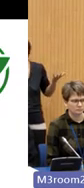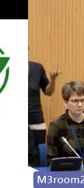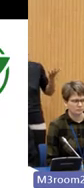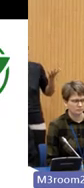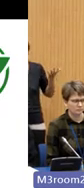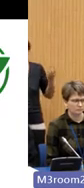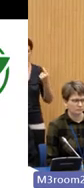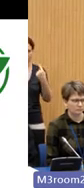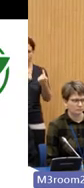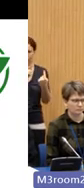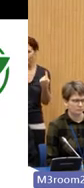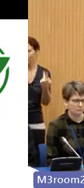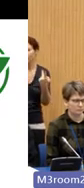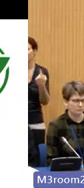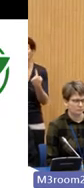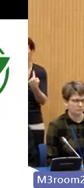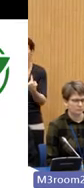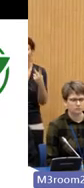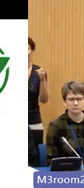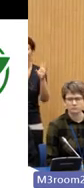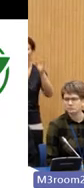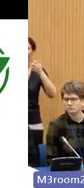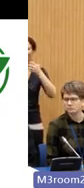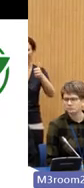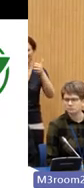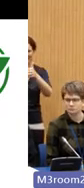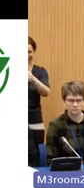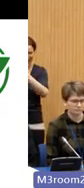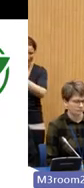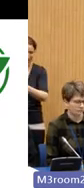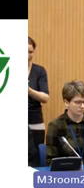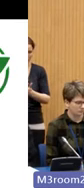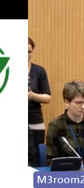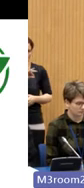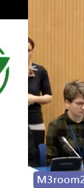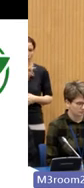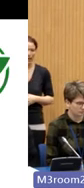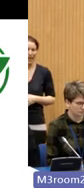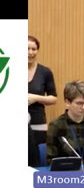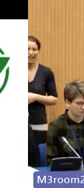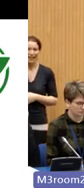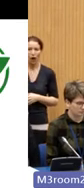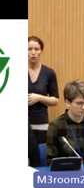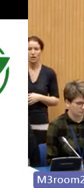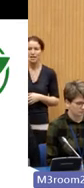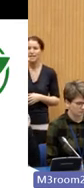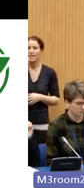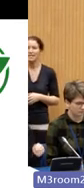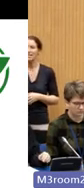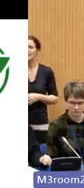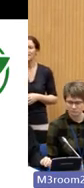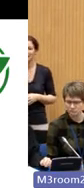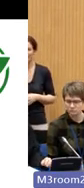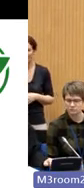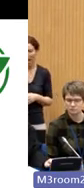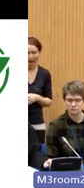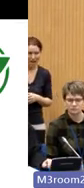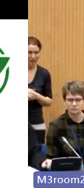als die Bildungsfachkräfte selber. Und so starten wir mit meiner Kollegin aus Kiel, von der Universität Kiel, Laura